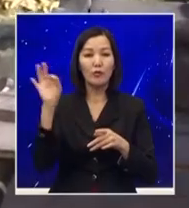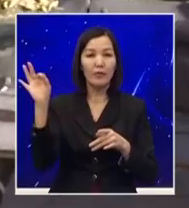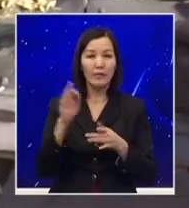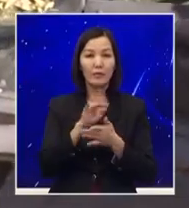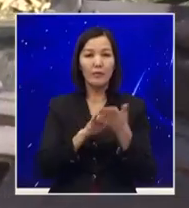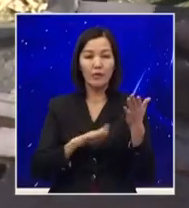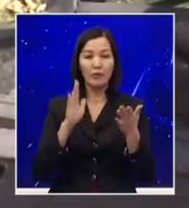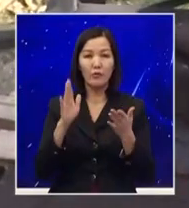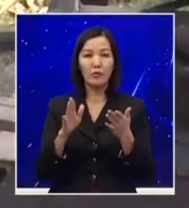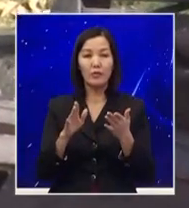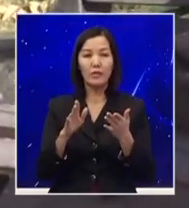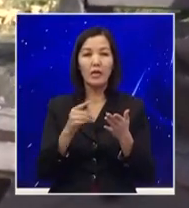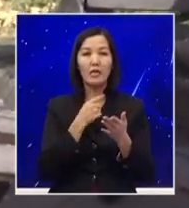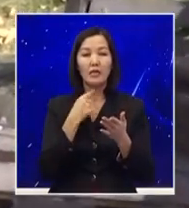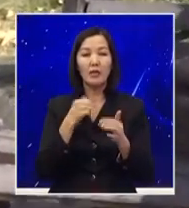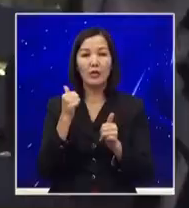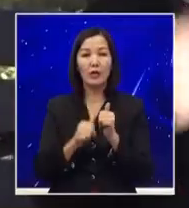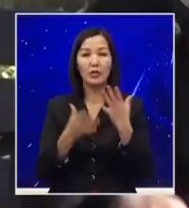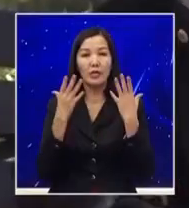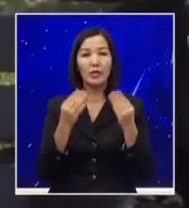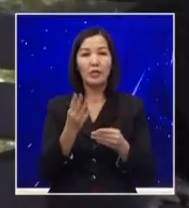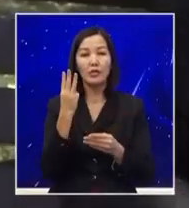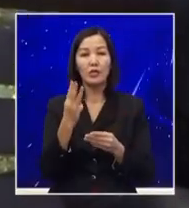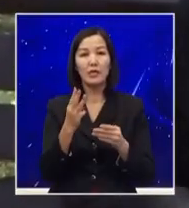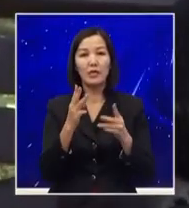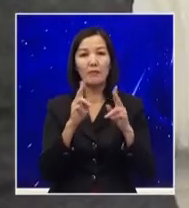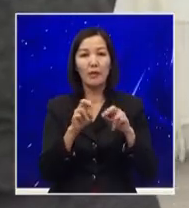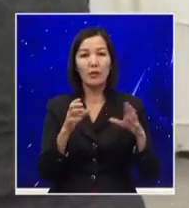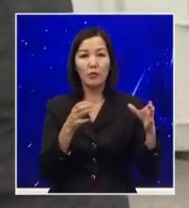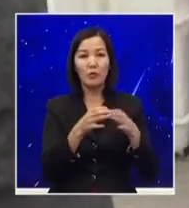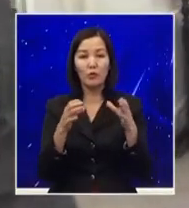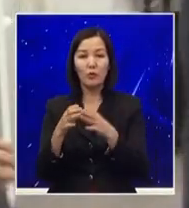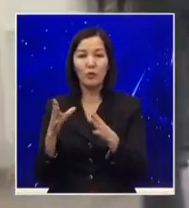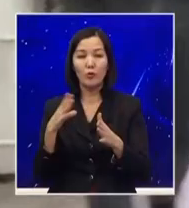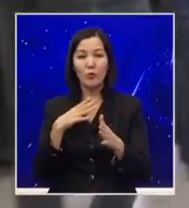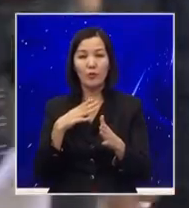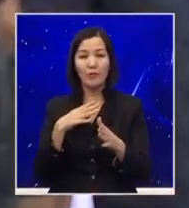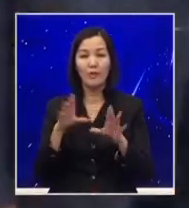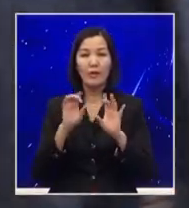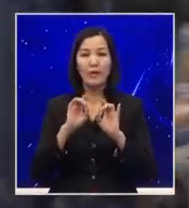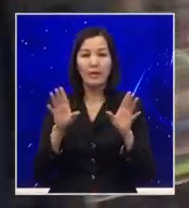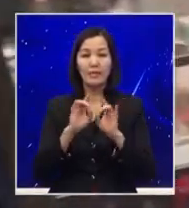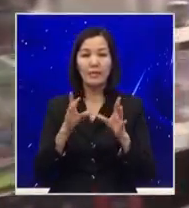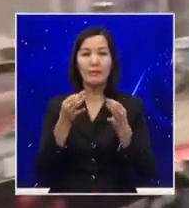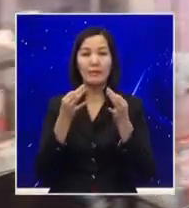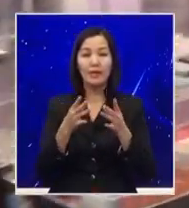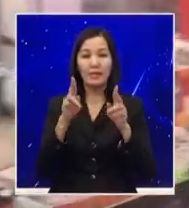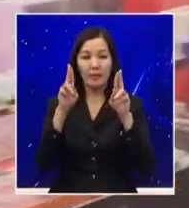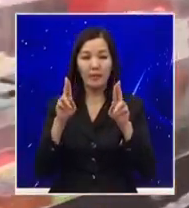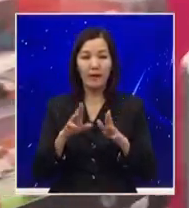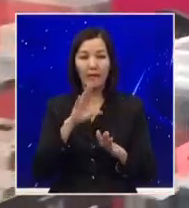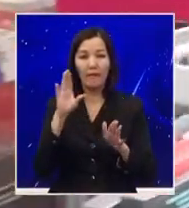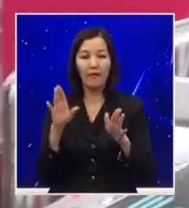продолжится. На территории Талдыкоргана ежедневно работает 4 мониторинговые группы. Нерадивым гражданам они разъясняют простые правила предосторожности в